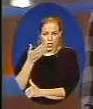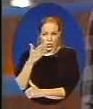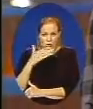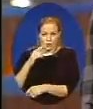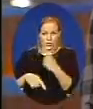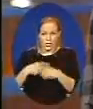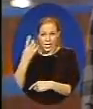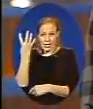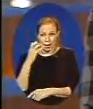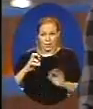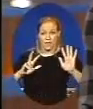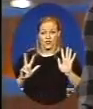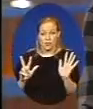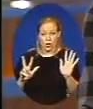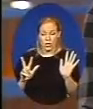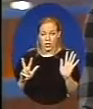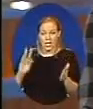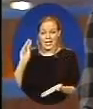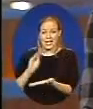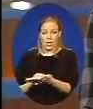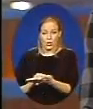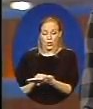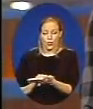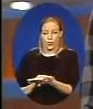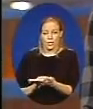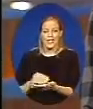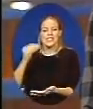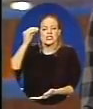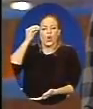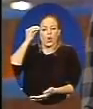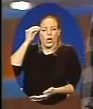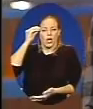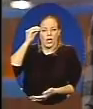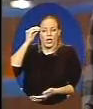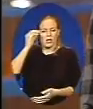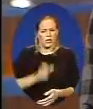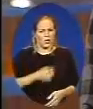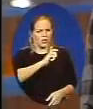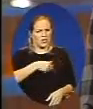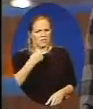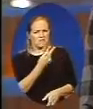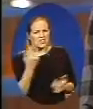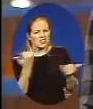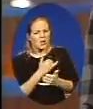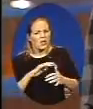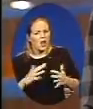ירושלים בשנת 48, כתוב נזכור. אומר לו ראש העיר, למה זו